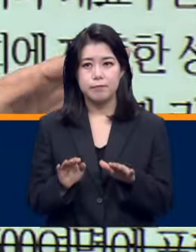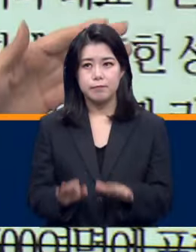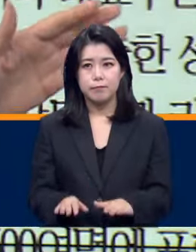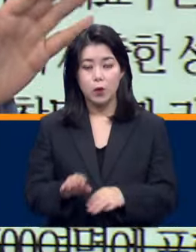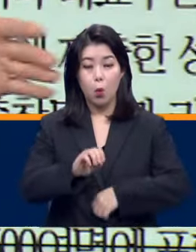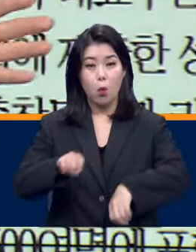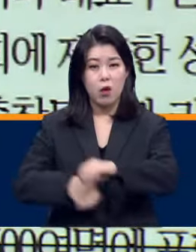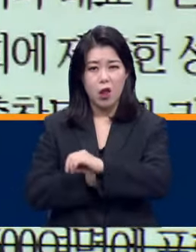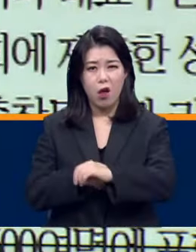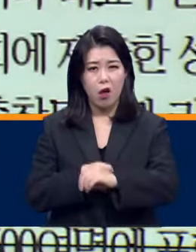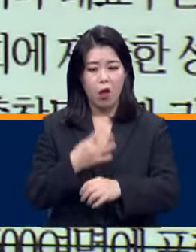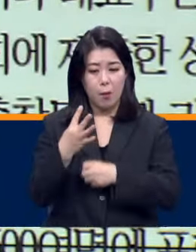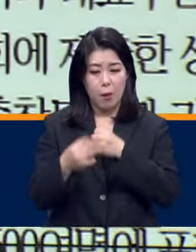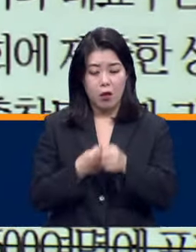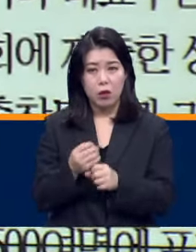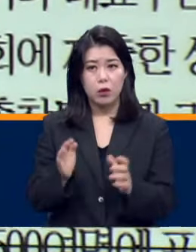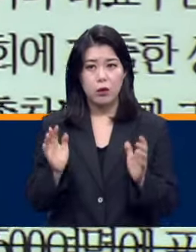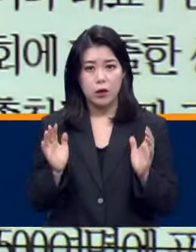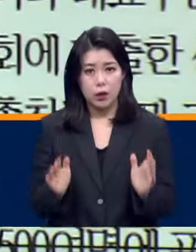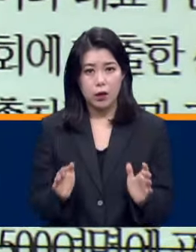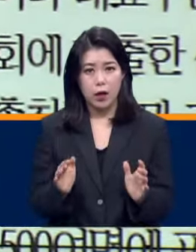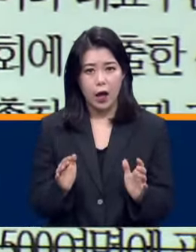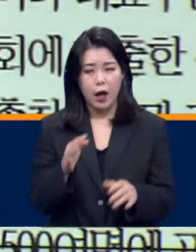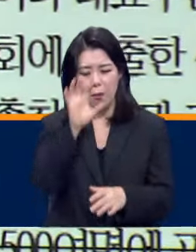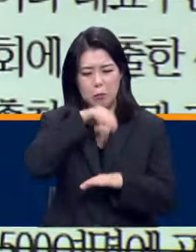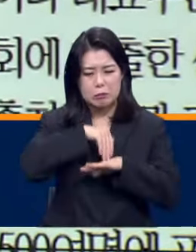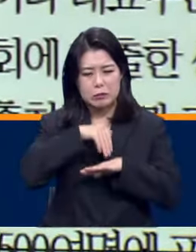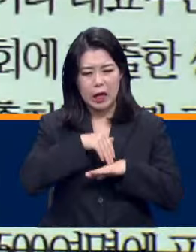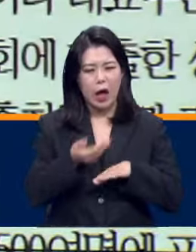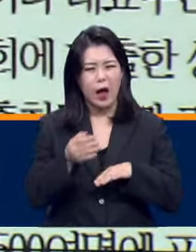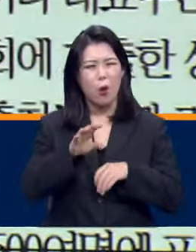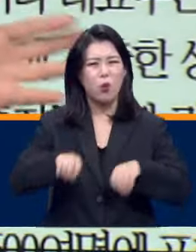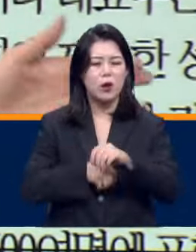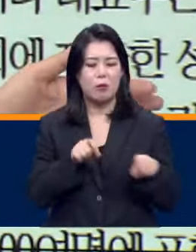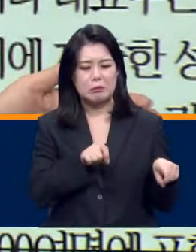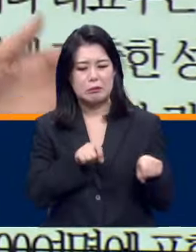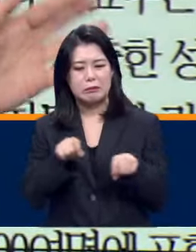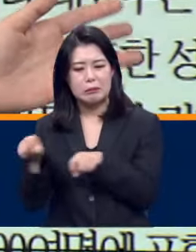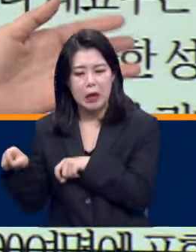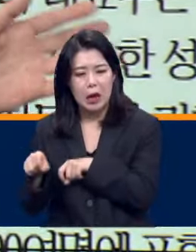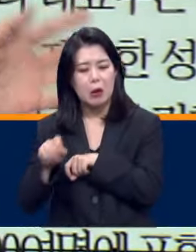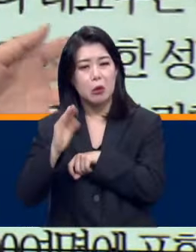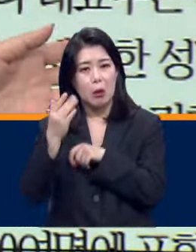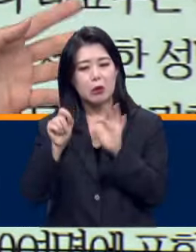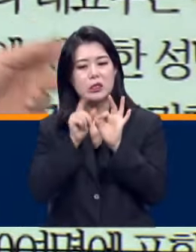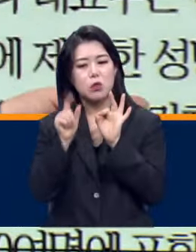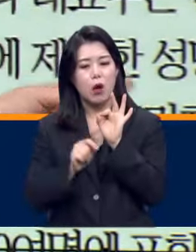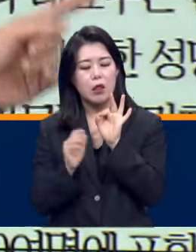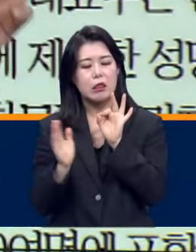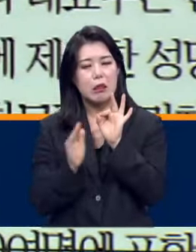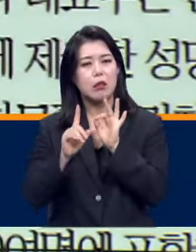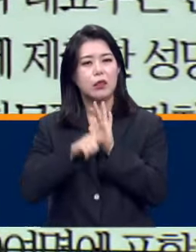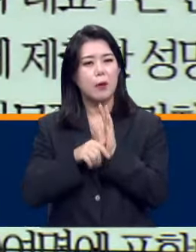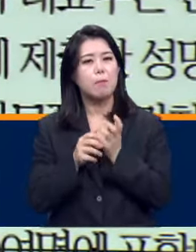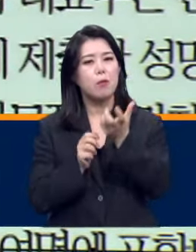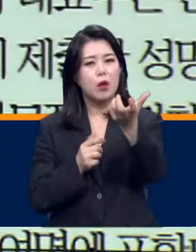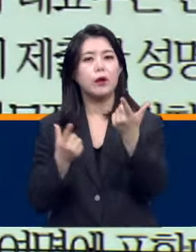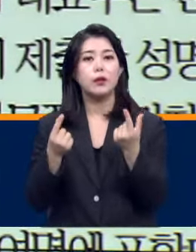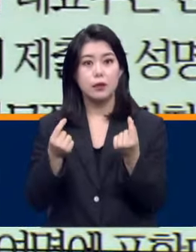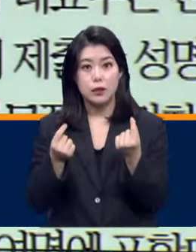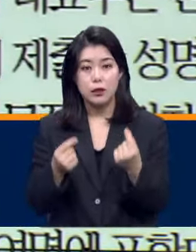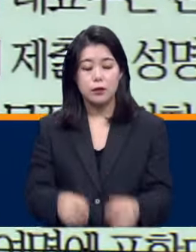투입이라는 두년이 된 그래서 10월 초에 들어간 걸 수도 있다라는 추측이 가능한